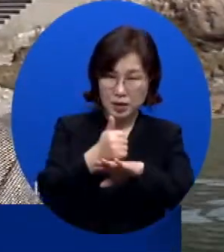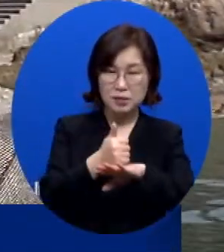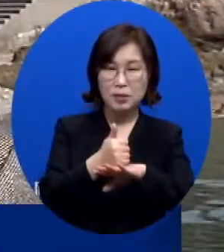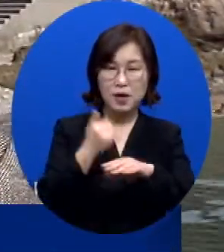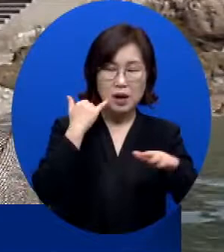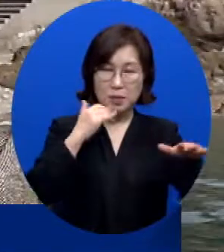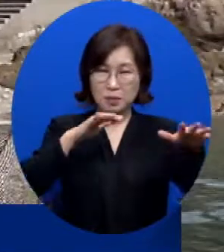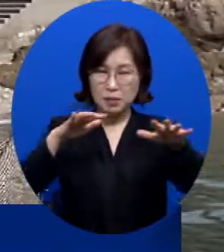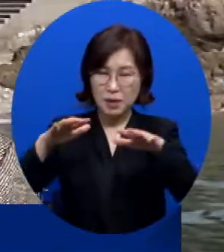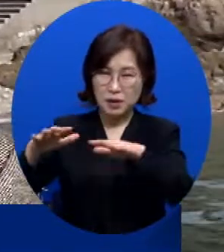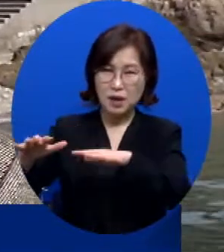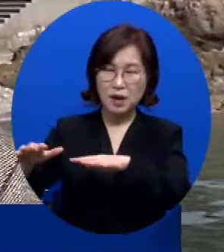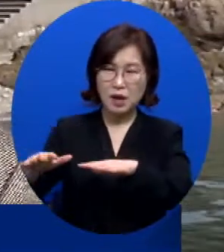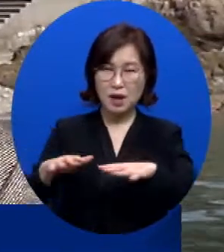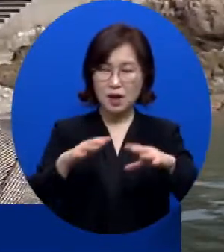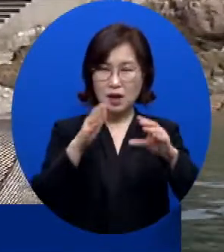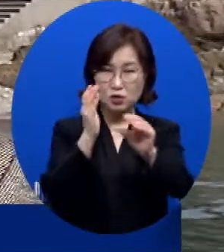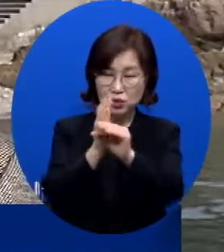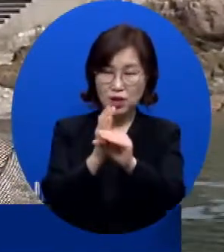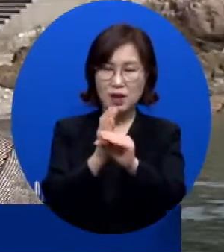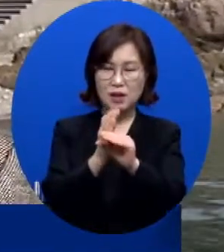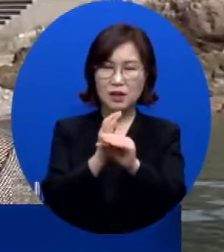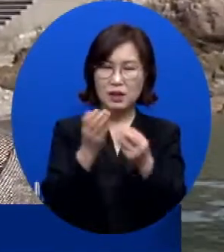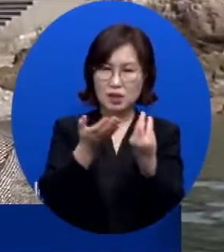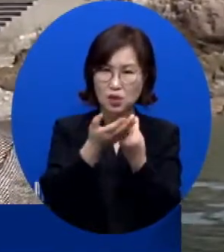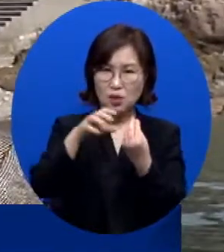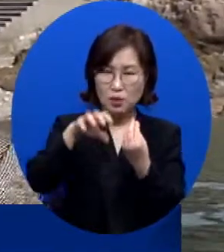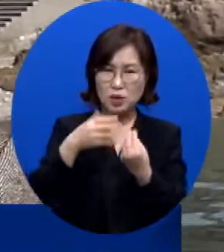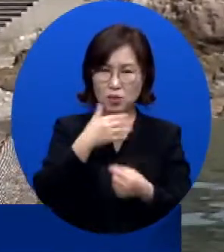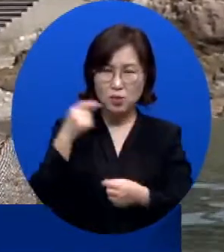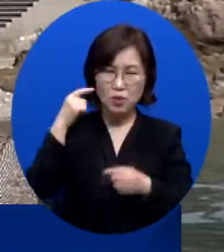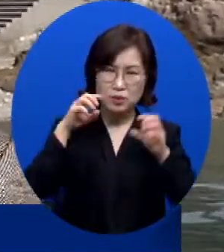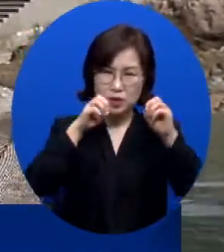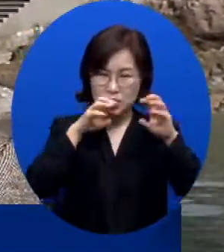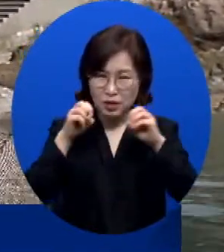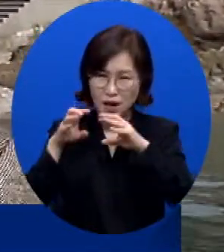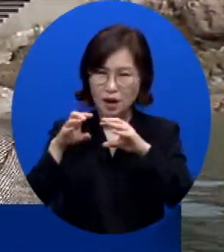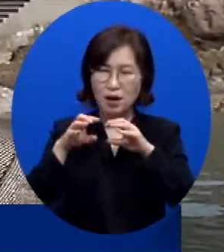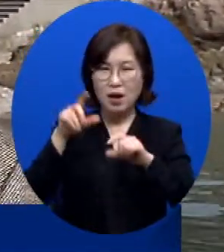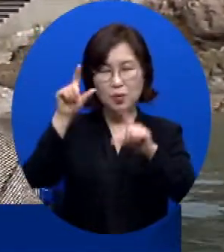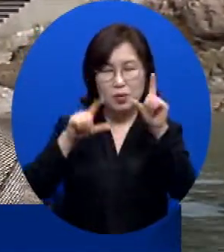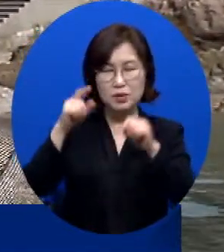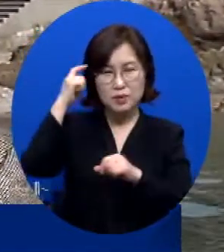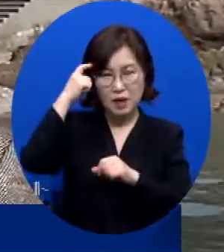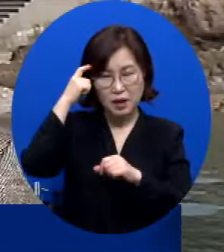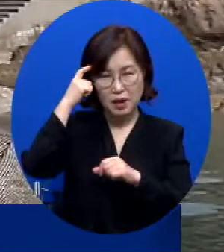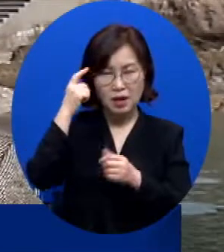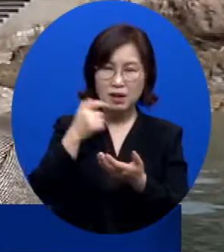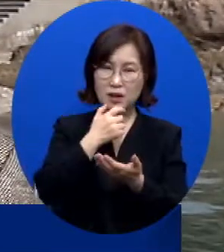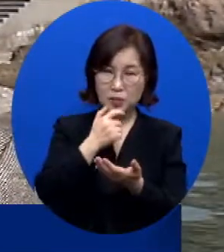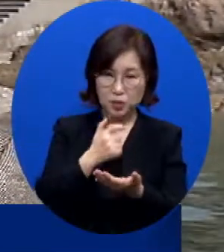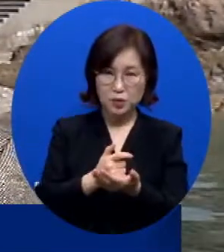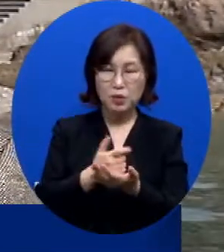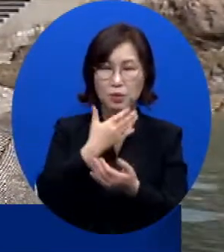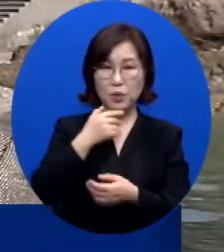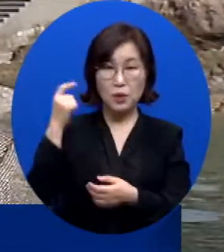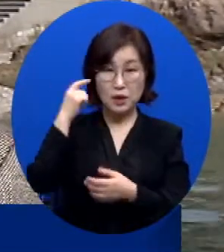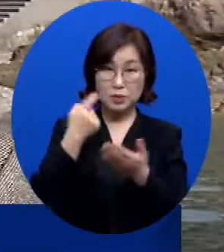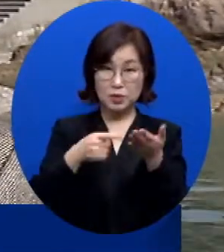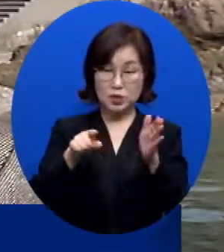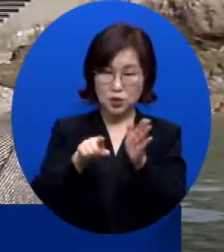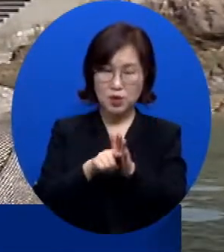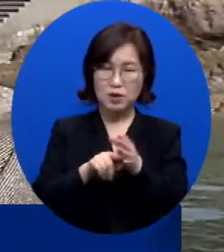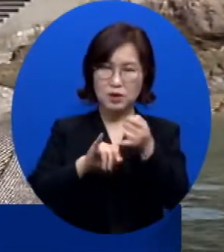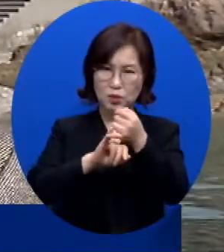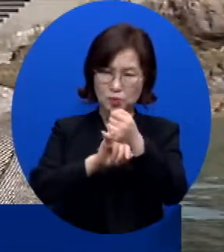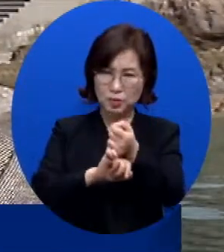바다 한가운데 있는 섬에서 복음을 전했다니 가슴이 뭉클해집니다. 우리와 함께 이 복음을 위해서 이 시대에 꼭